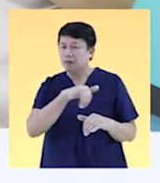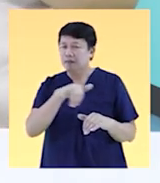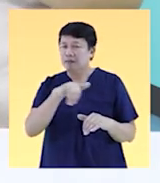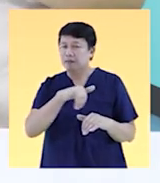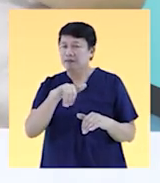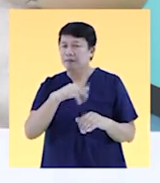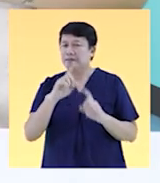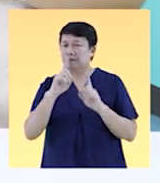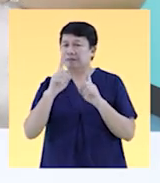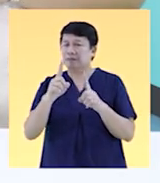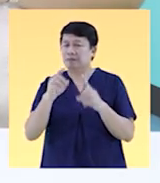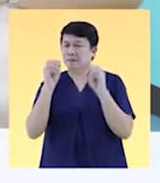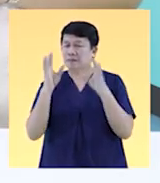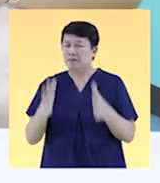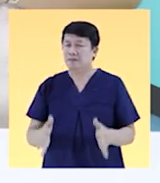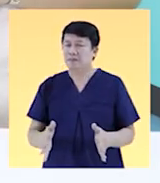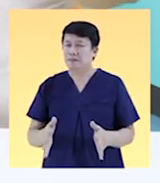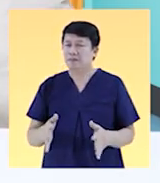Magkatulad ba tayo ng sagot?